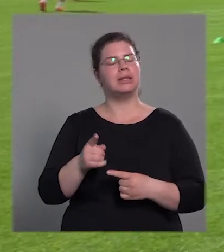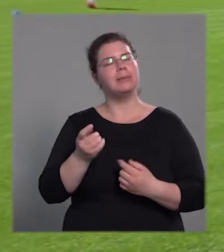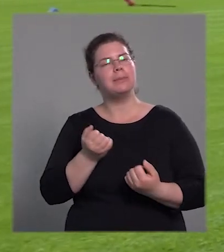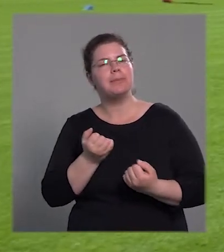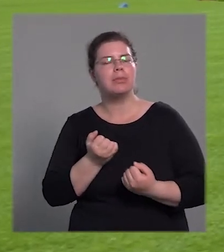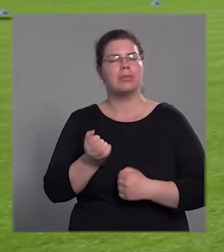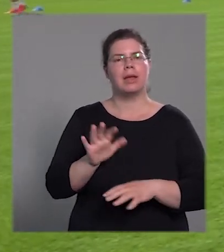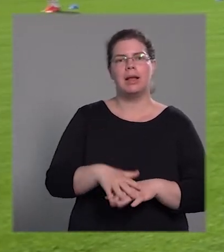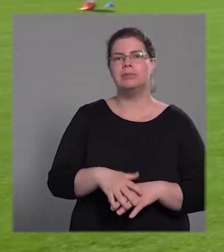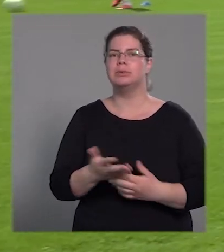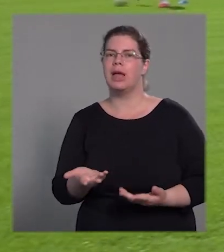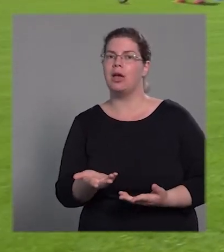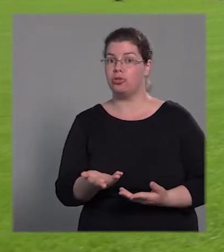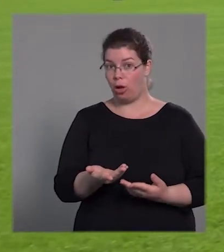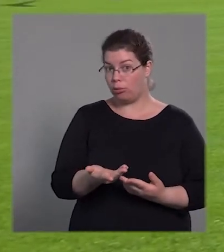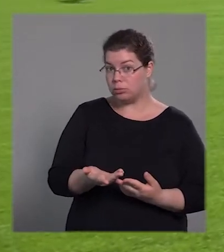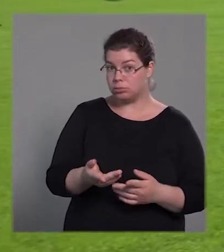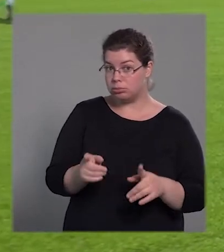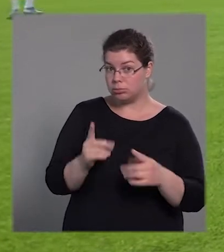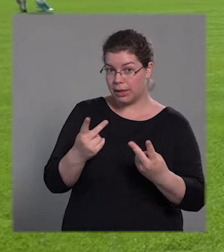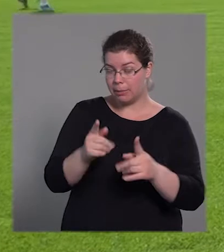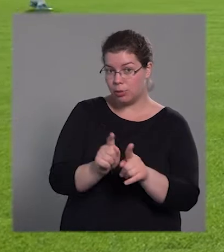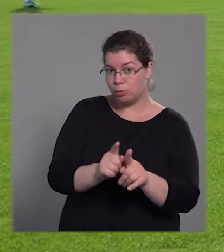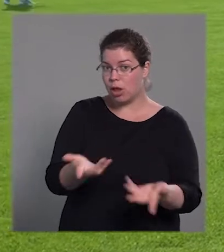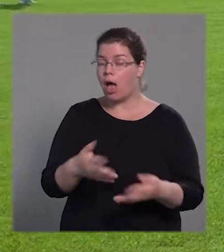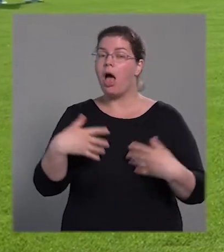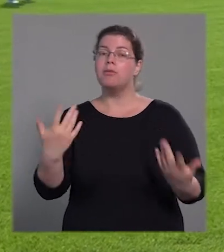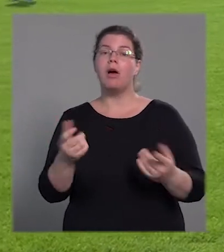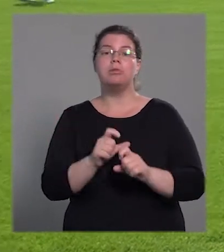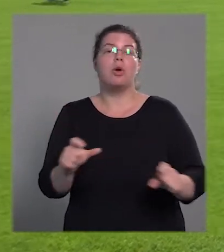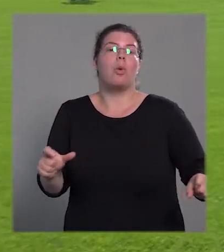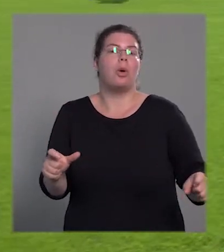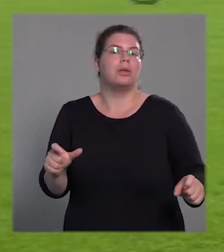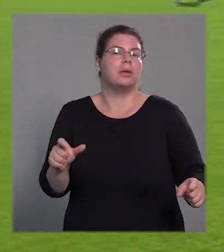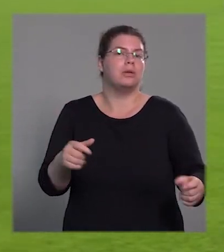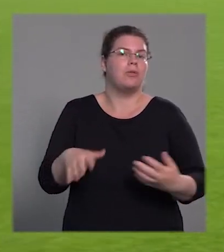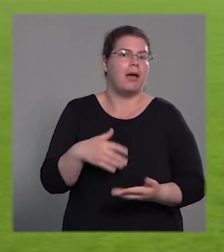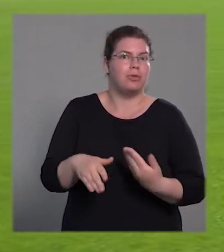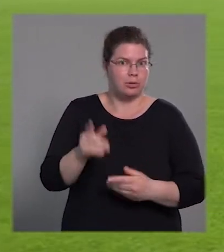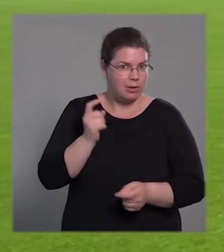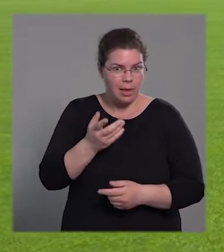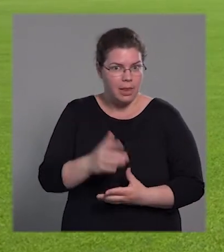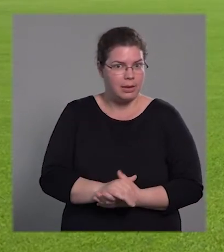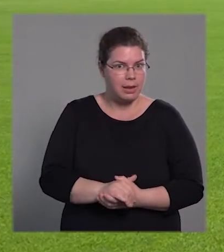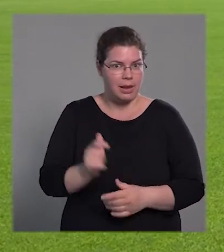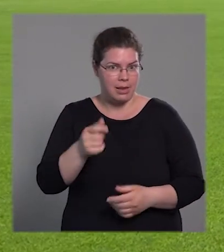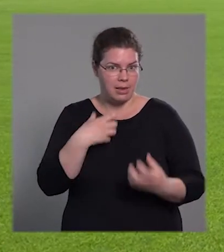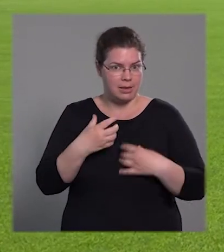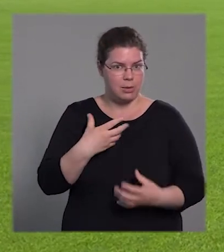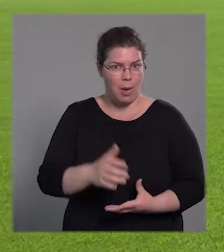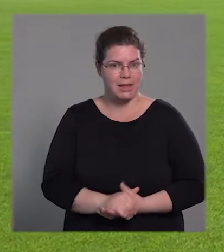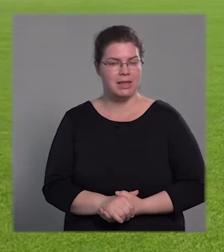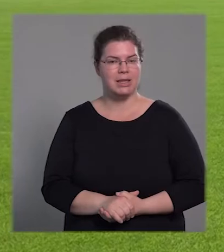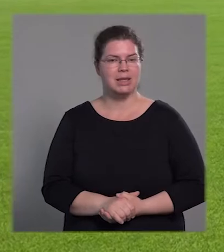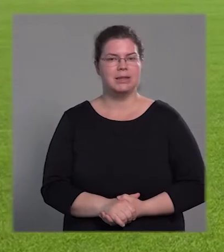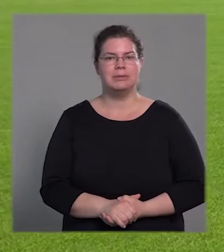megállapodásnak az alapja, az lényegében ugyanaz, vagy itt is okozott felfordulást szerinted ez a szituáció?